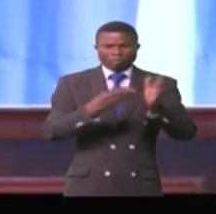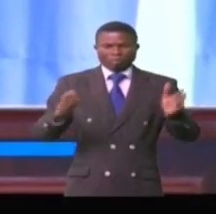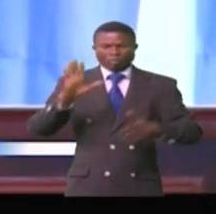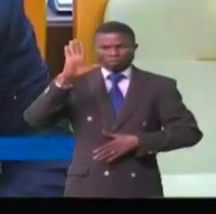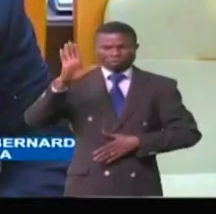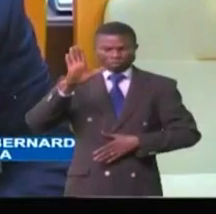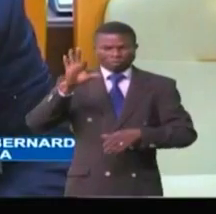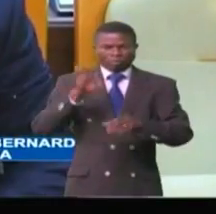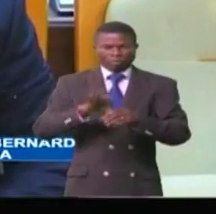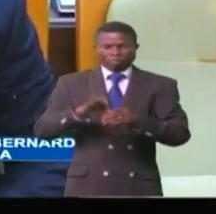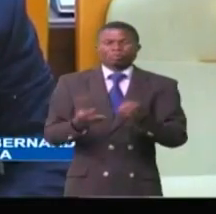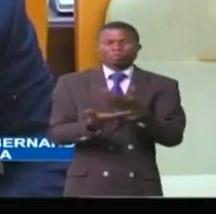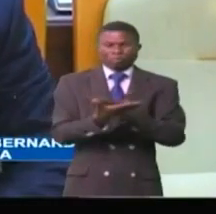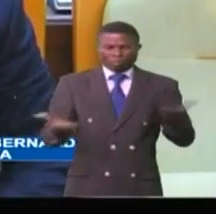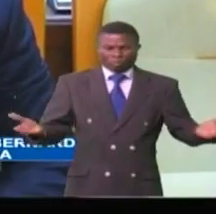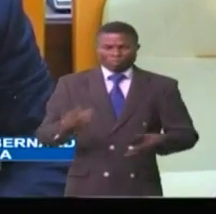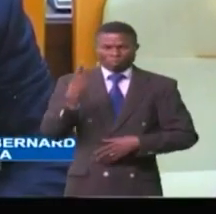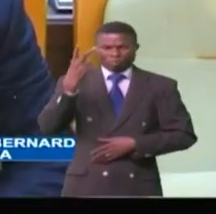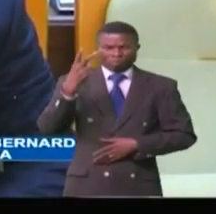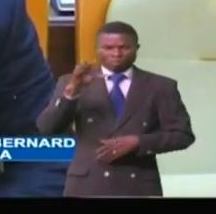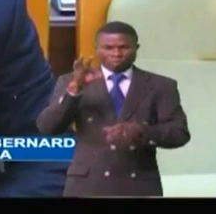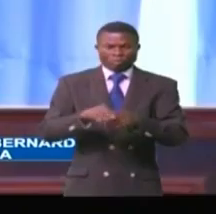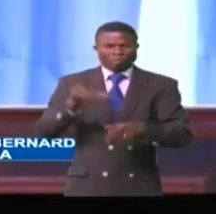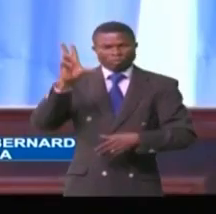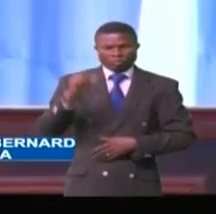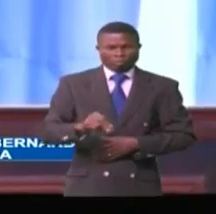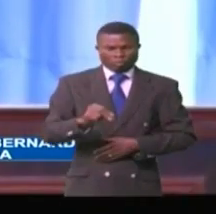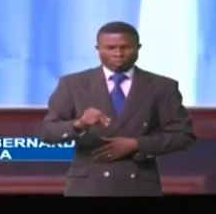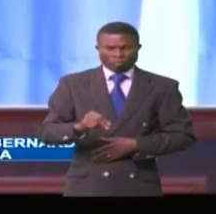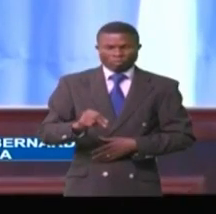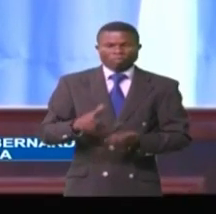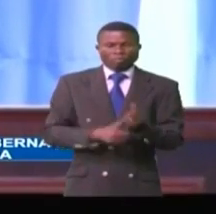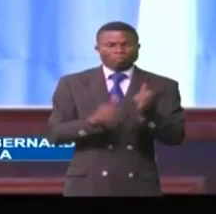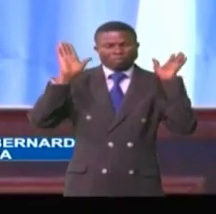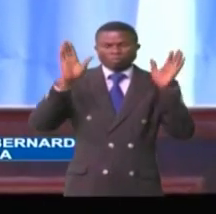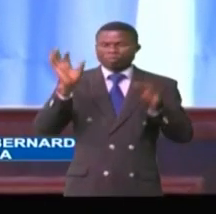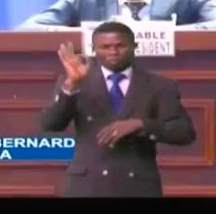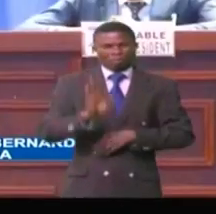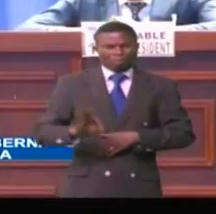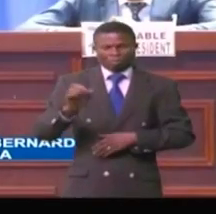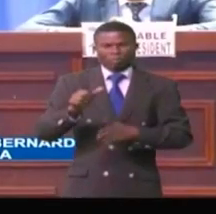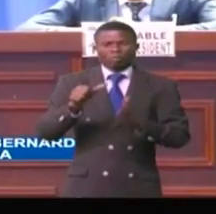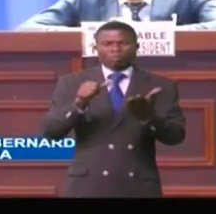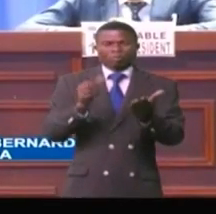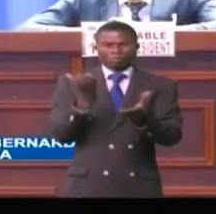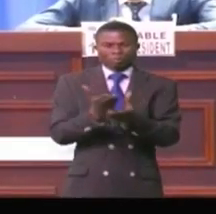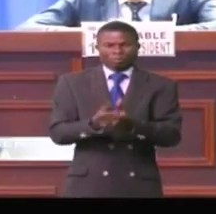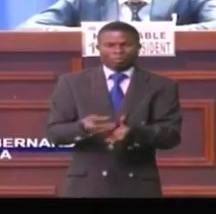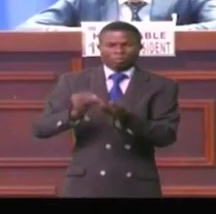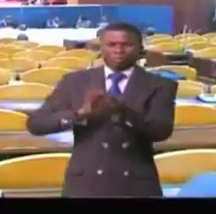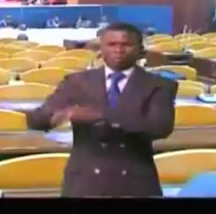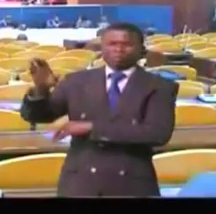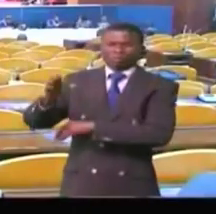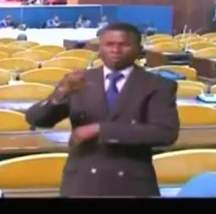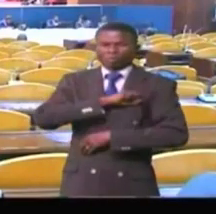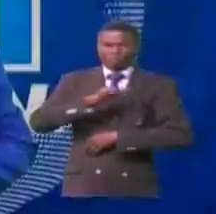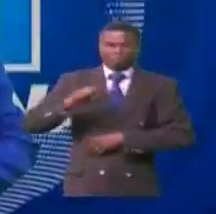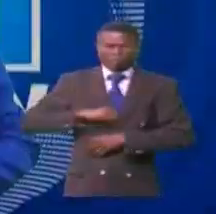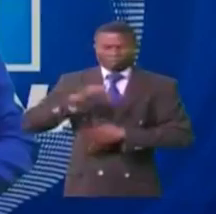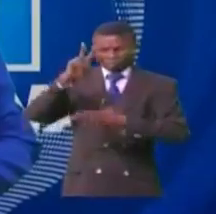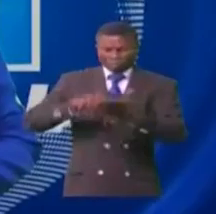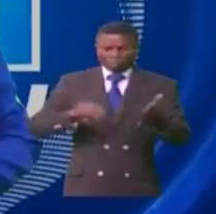285 ont voté oui, 2 ont voté non, aucune abstention. Le texte est renvoyé au Sénat pour une seconde